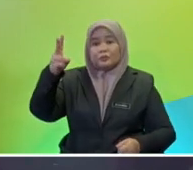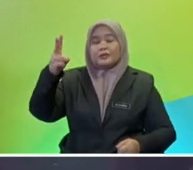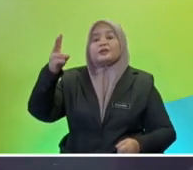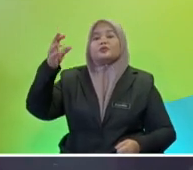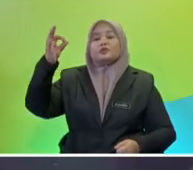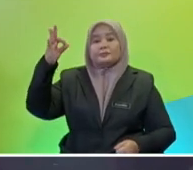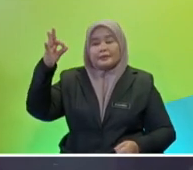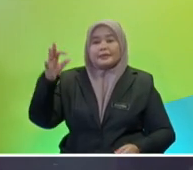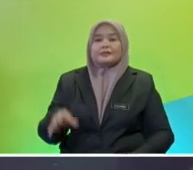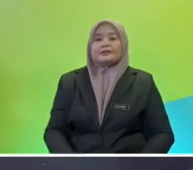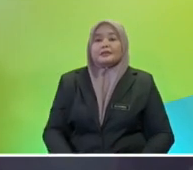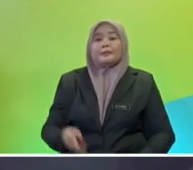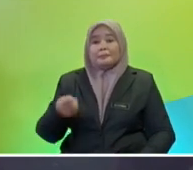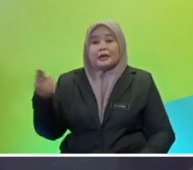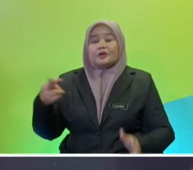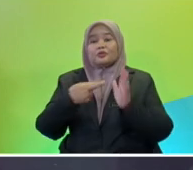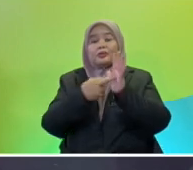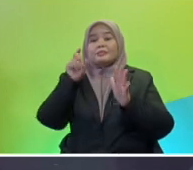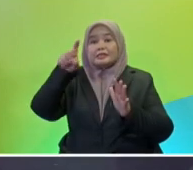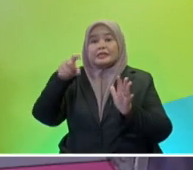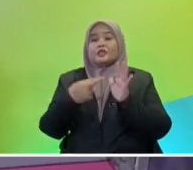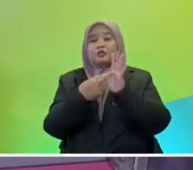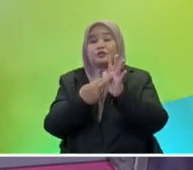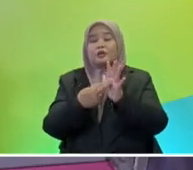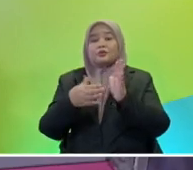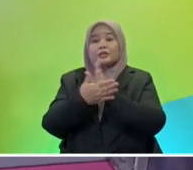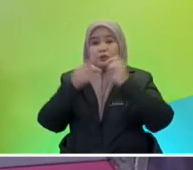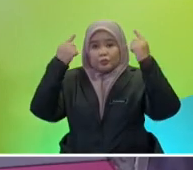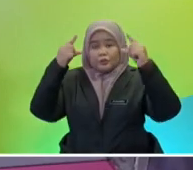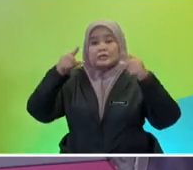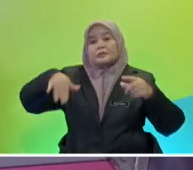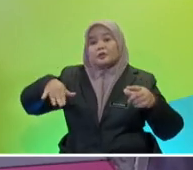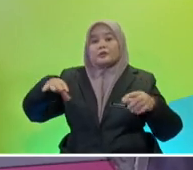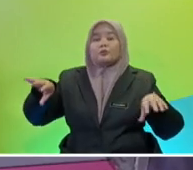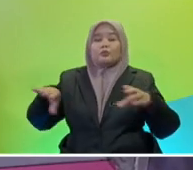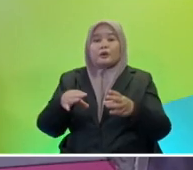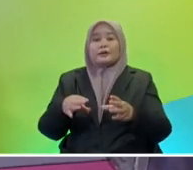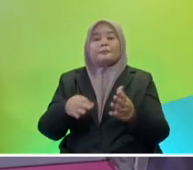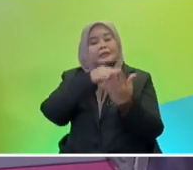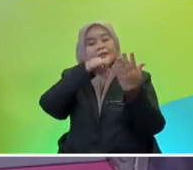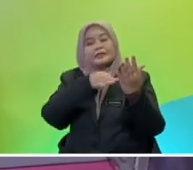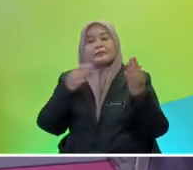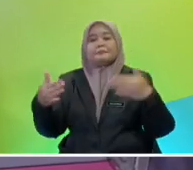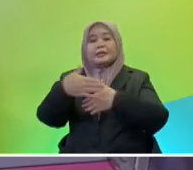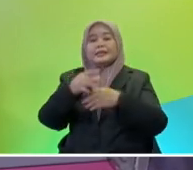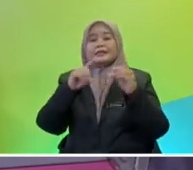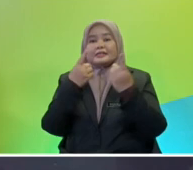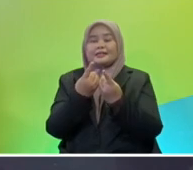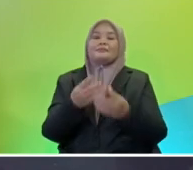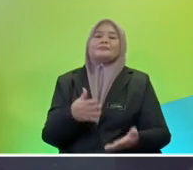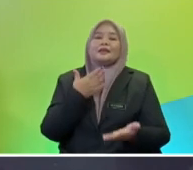Diamond ke semua bahan rujukan yang mesti dirujuk oleh guru-guru sebelum membuat pencak Siran bilik darca Oke